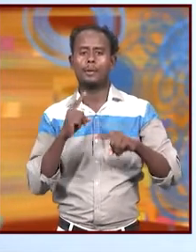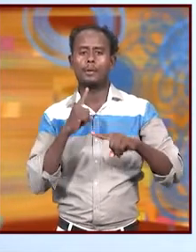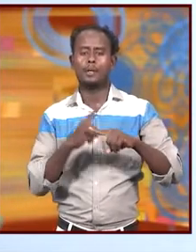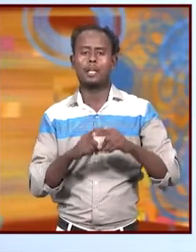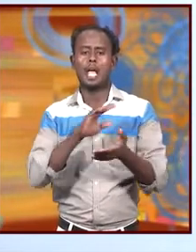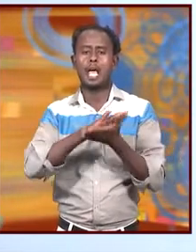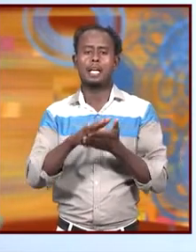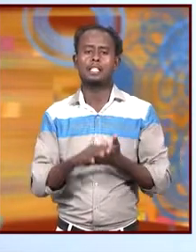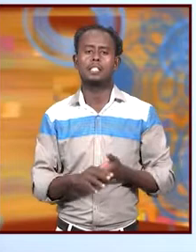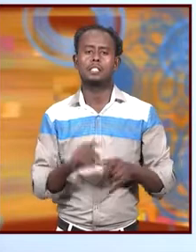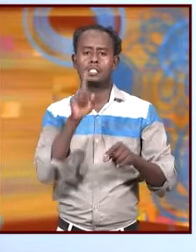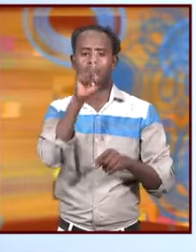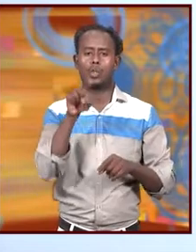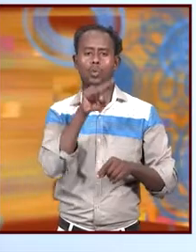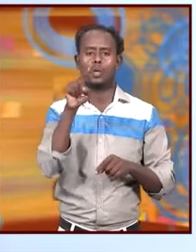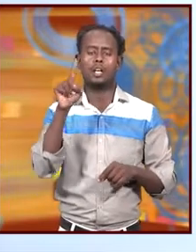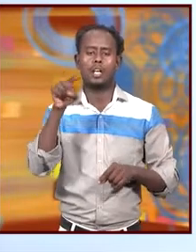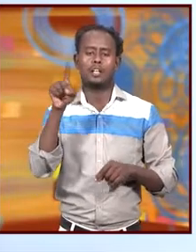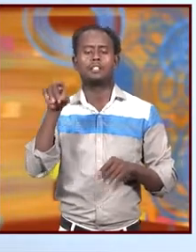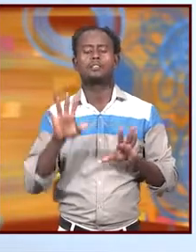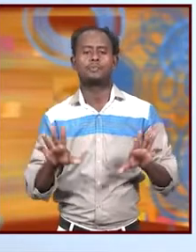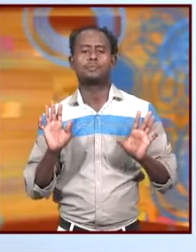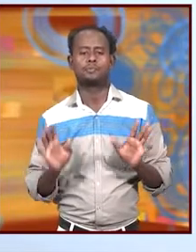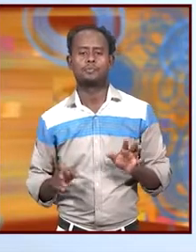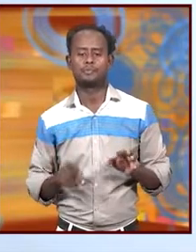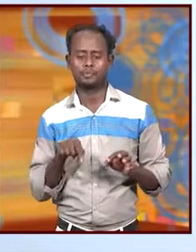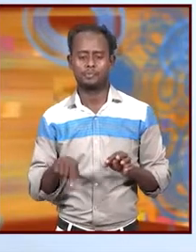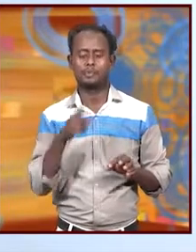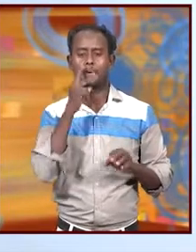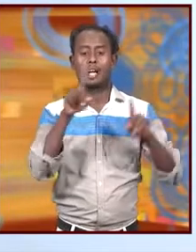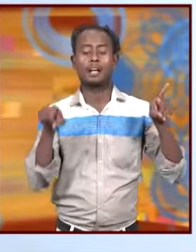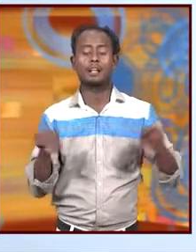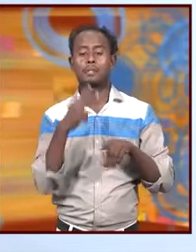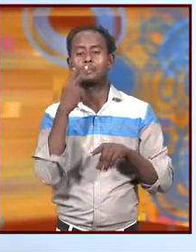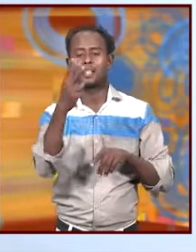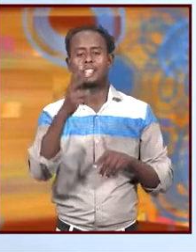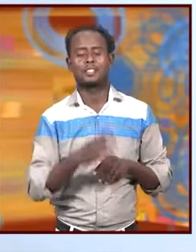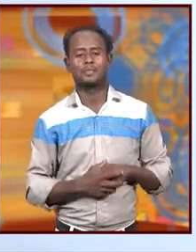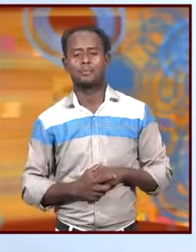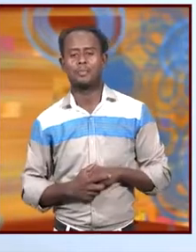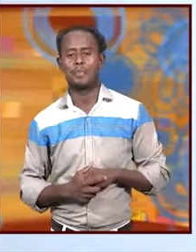½ × B/H சதுர அலகு ஆகும். இப்பொழுது இந்த